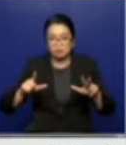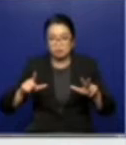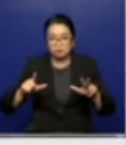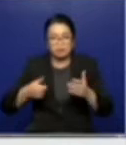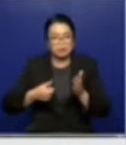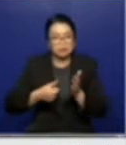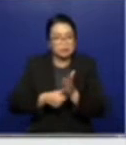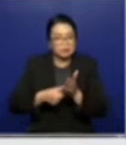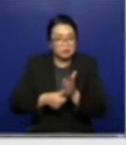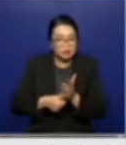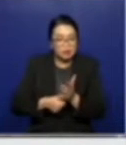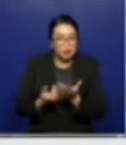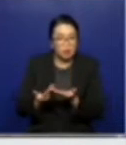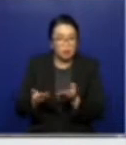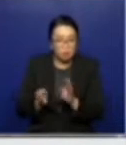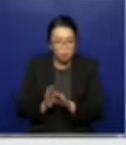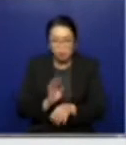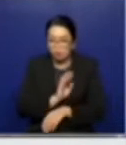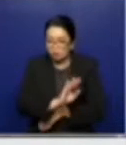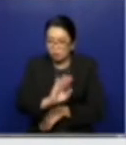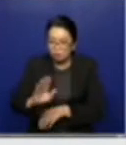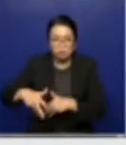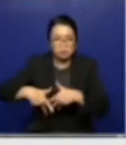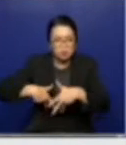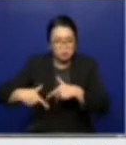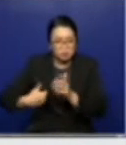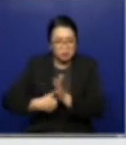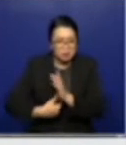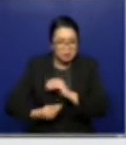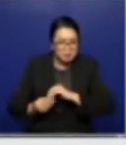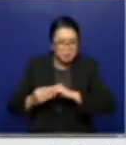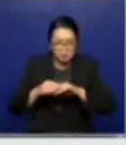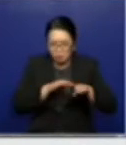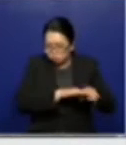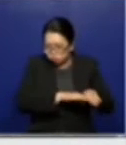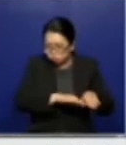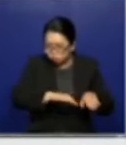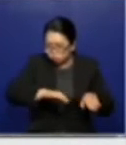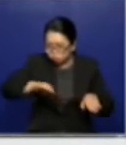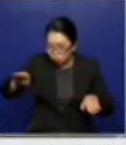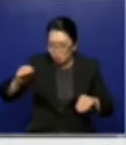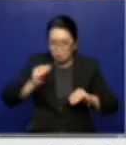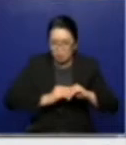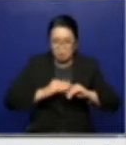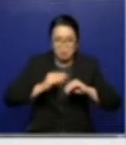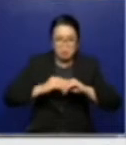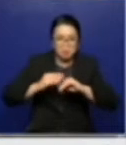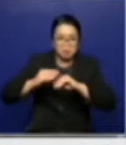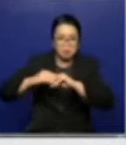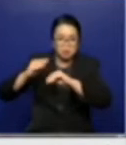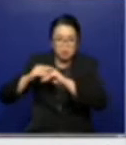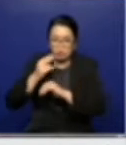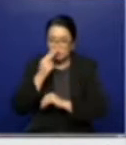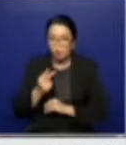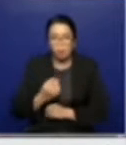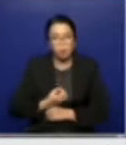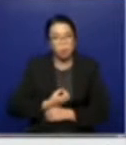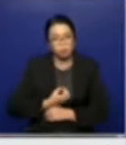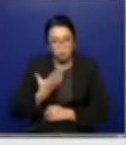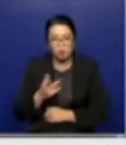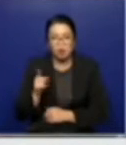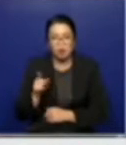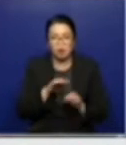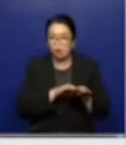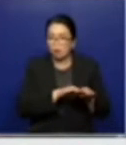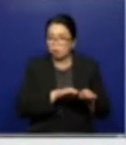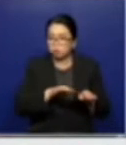ครัวเรือนที่พุ่งสูงขึ้นอย่างมากมายดังกล่าวแต่ละปีสูงขึ้นอย่างน่าตกใจสะ